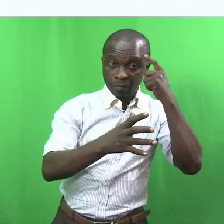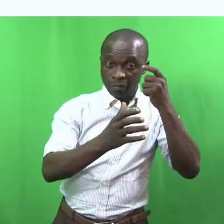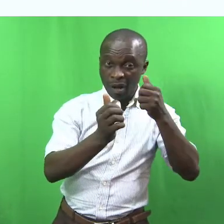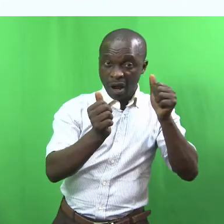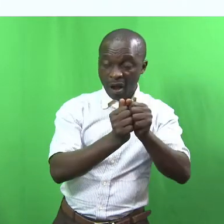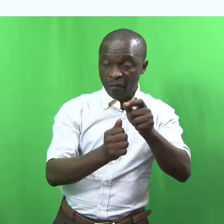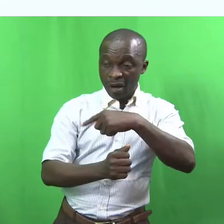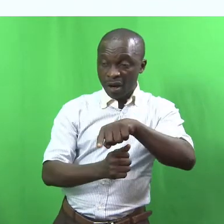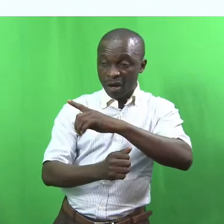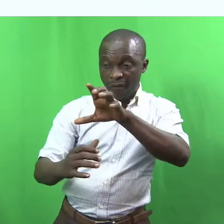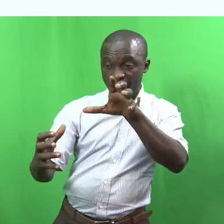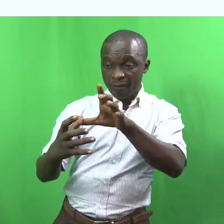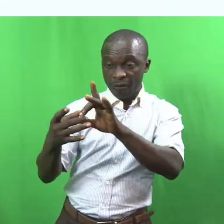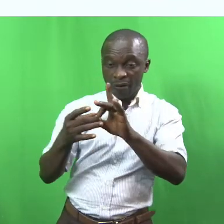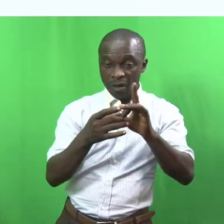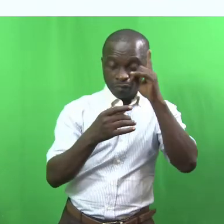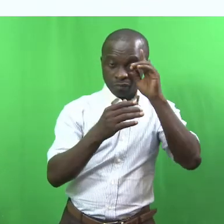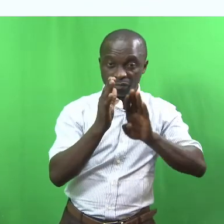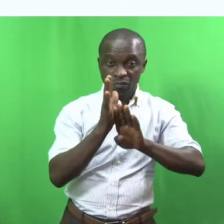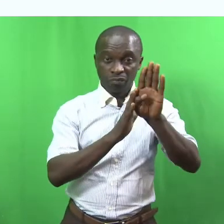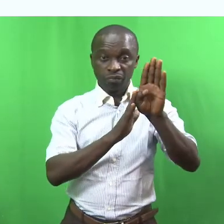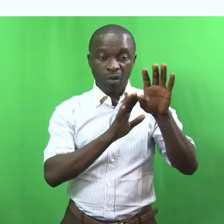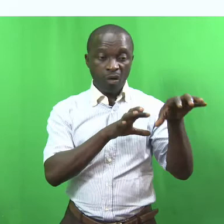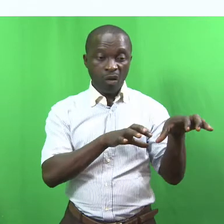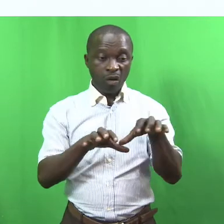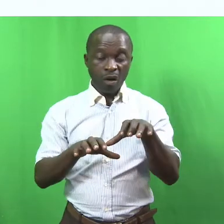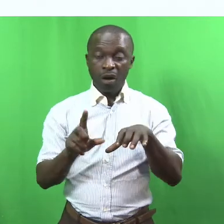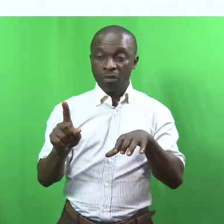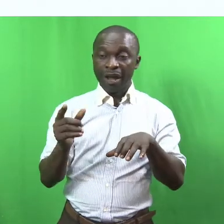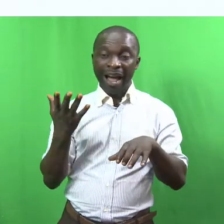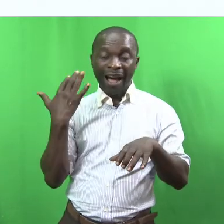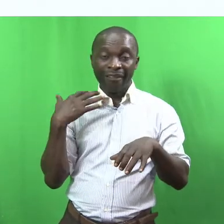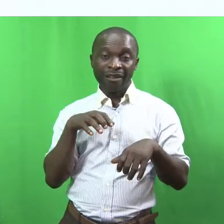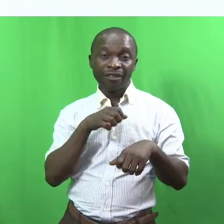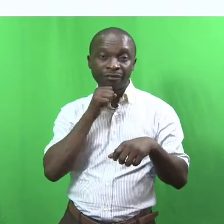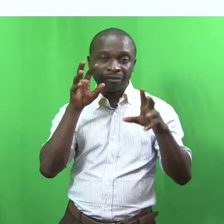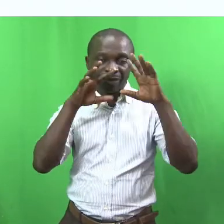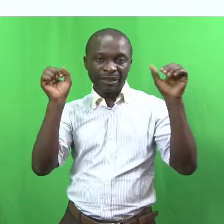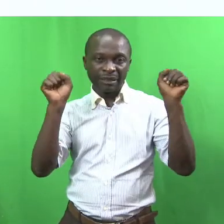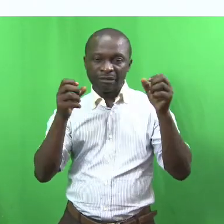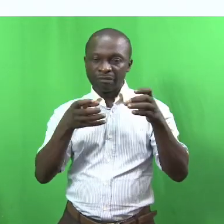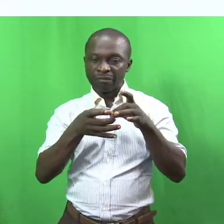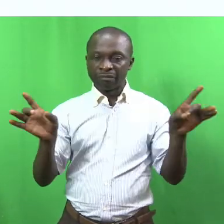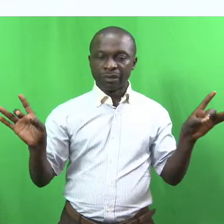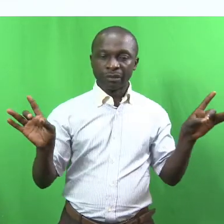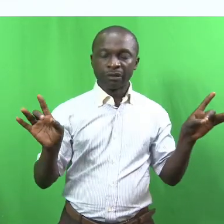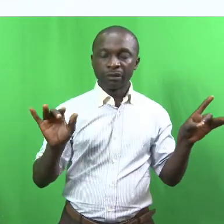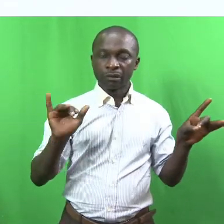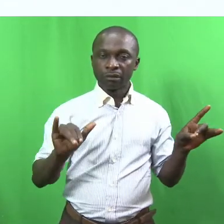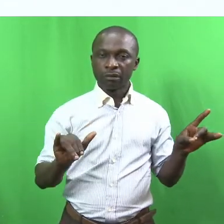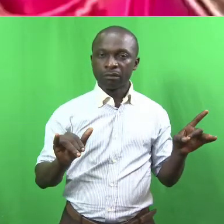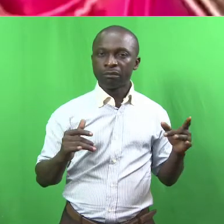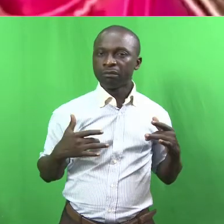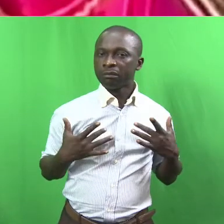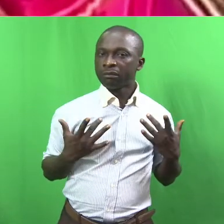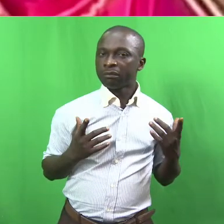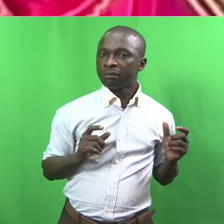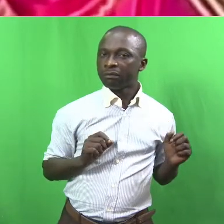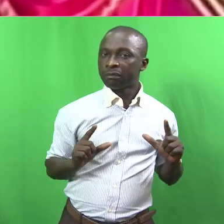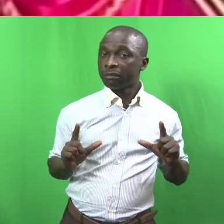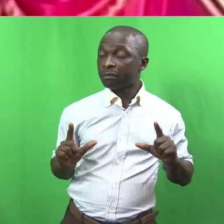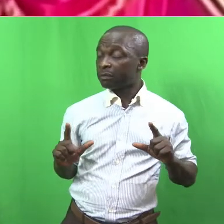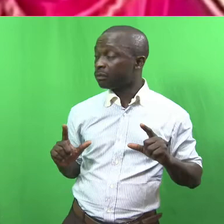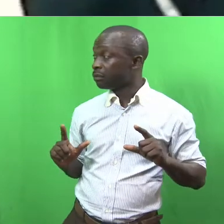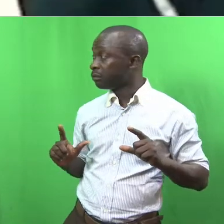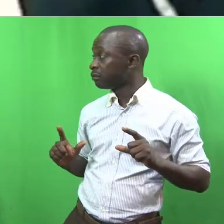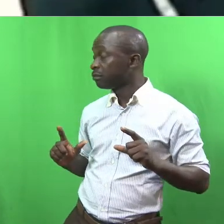Front commun pour le Congo de Joseph Kabila. Régine Lindangobitik nous en dit plus. Elle n'aura pas fait